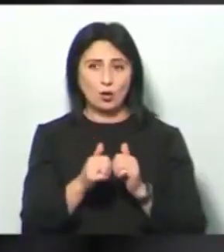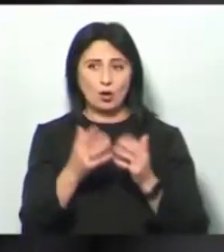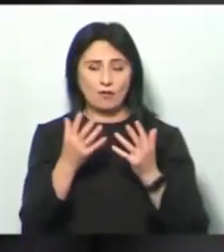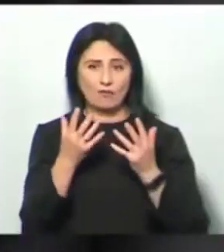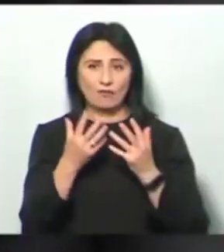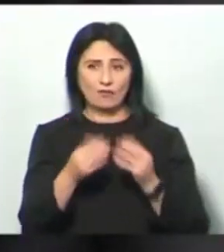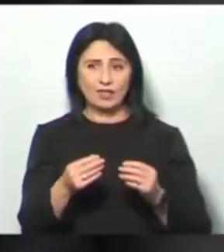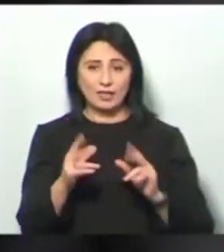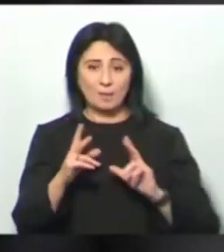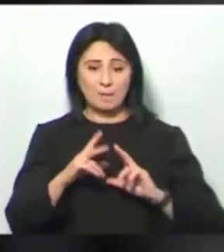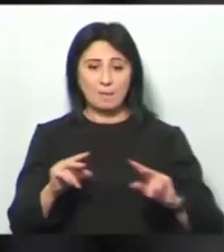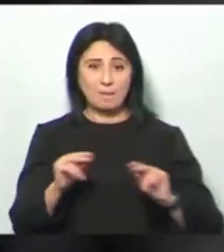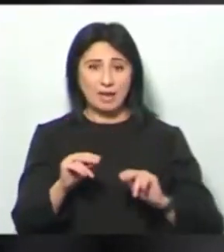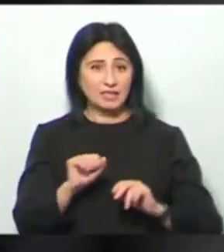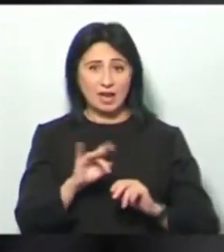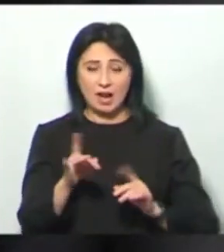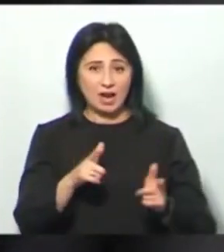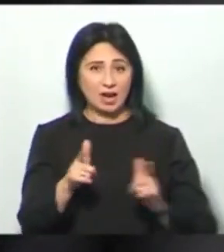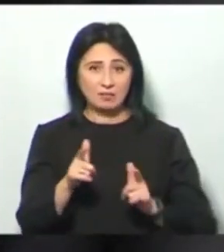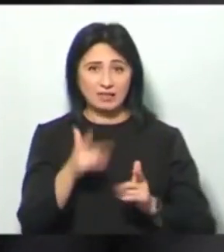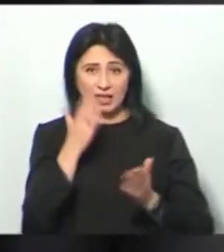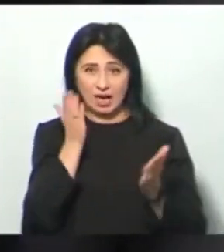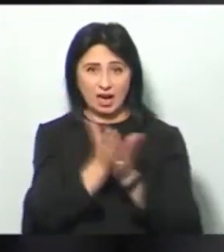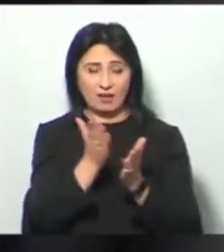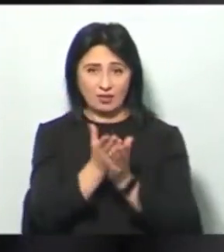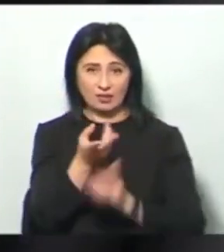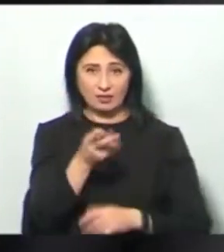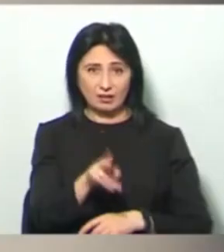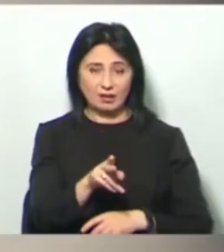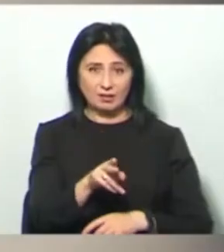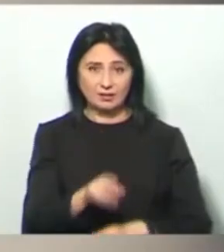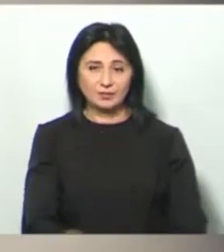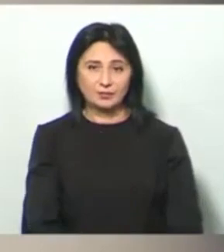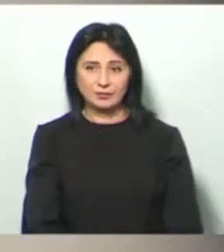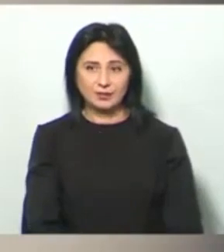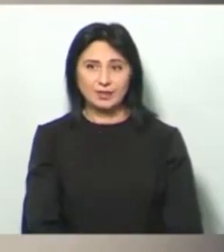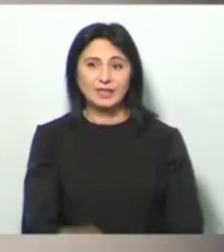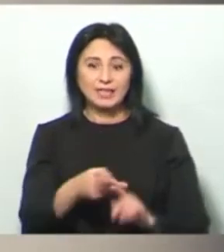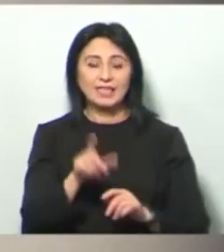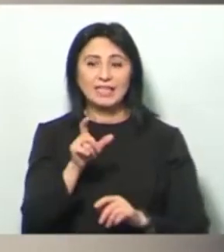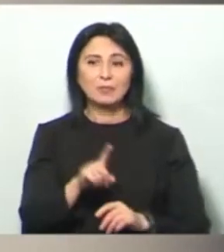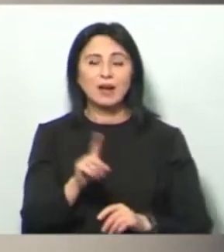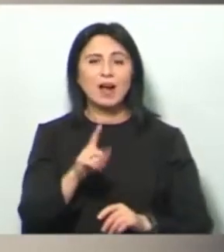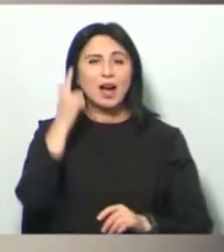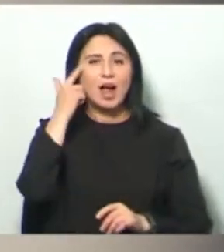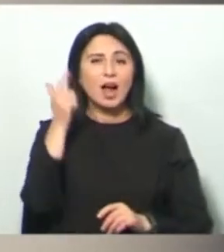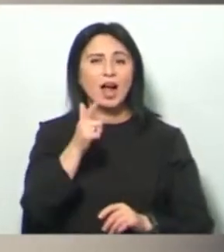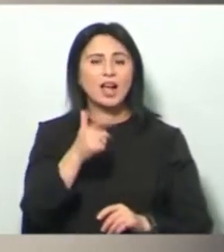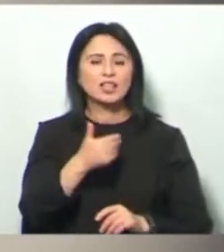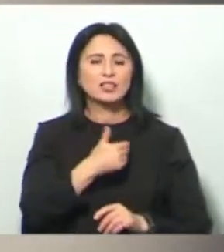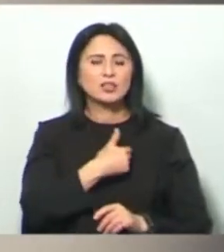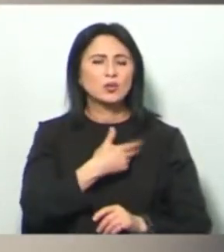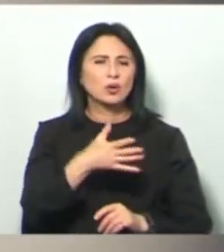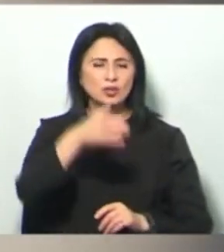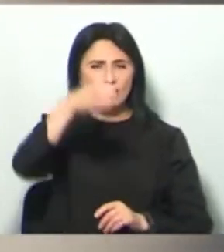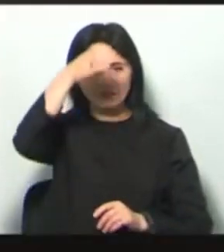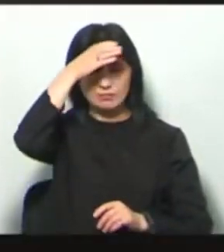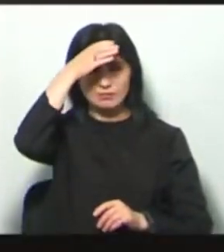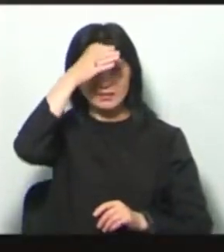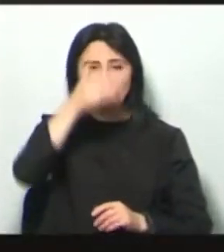ყოველდღიურად თუ მასწავლებელი არ ემზადება გაკვეთილისათვის, იმას რა განათლებაც არ უნდა ჰქონდეს,